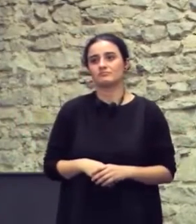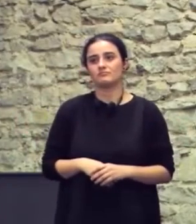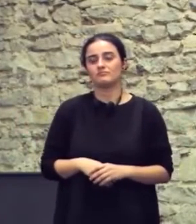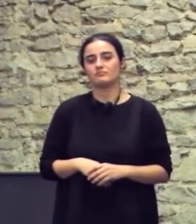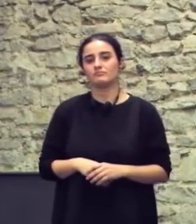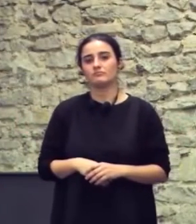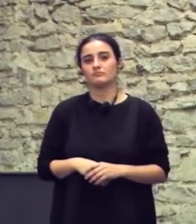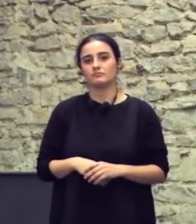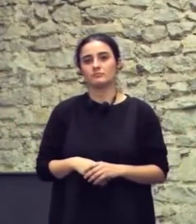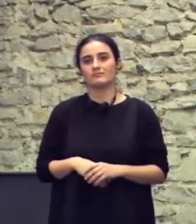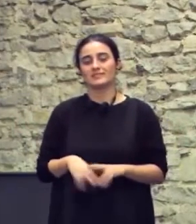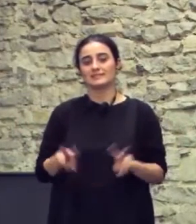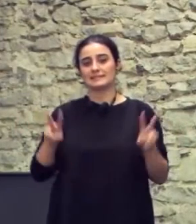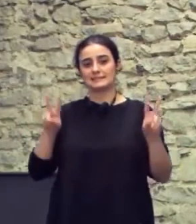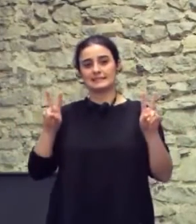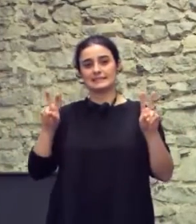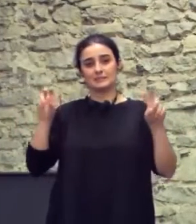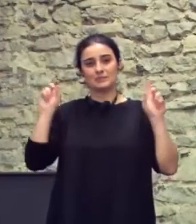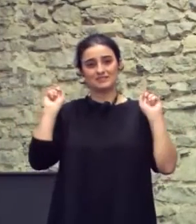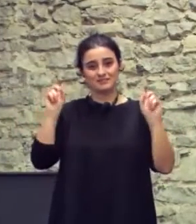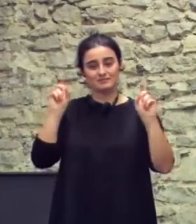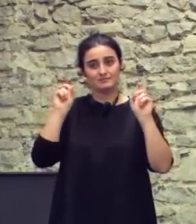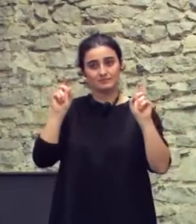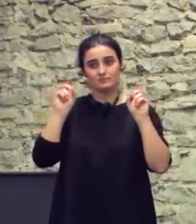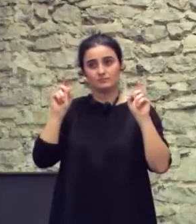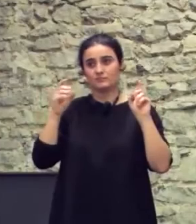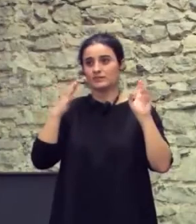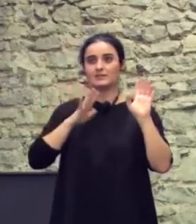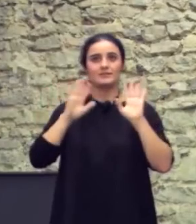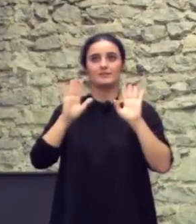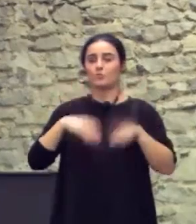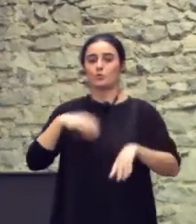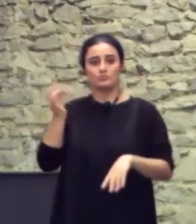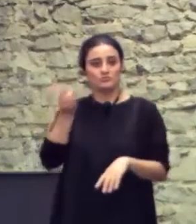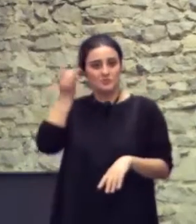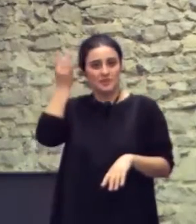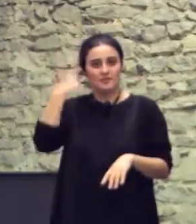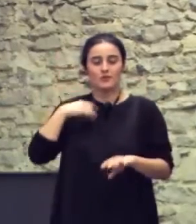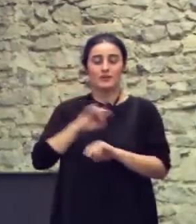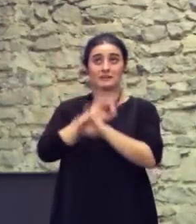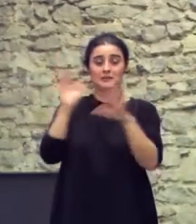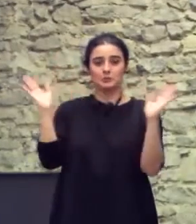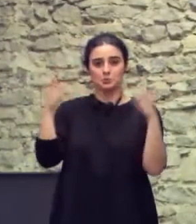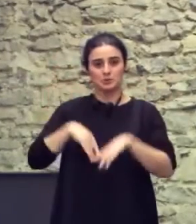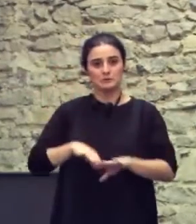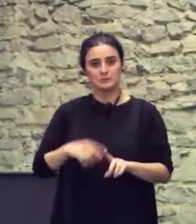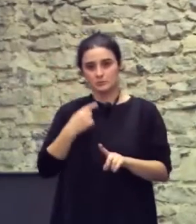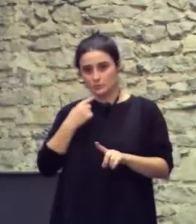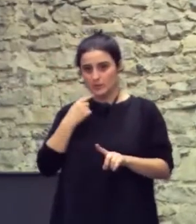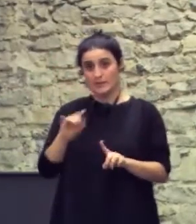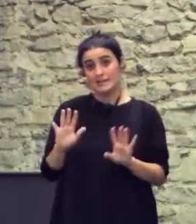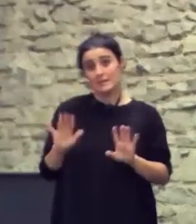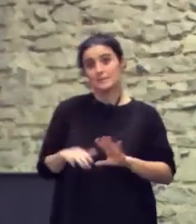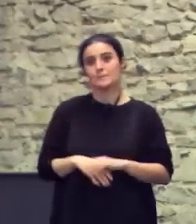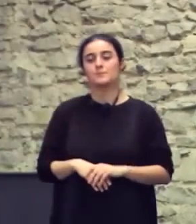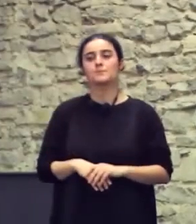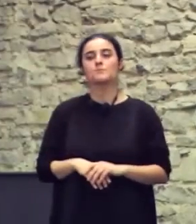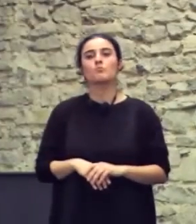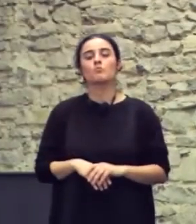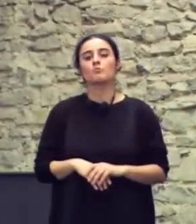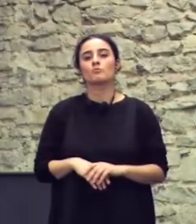Eta hezkuntzan nik uste dut azkenengo ideia bezala, hau ez daukat oso garbi, baina esango nuke,